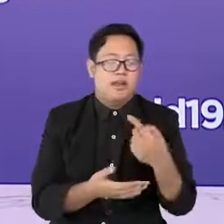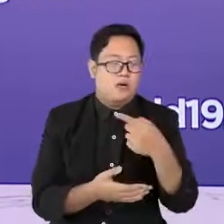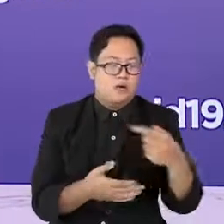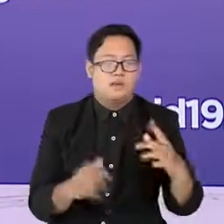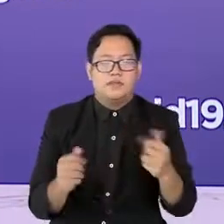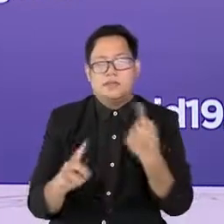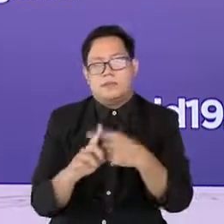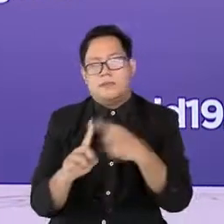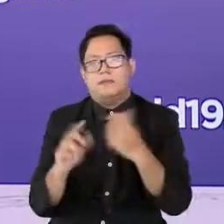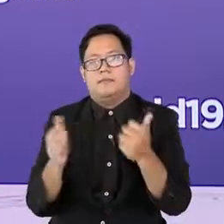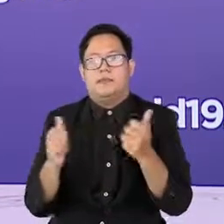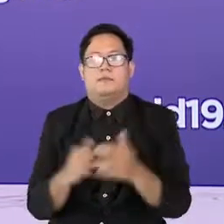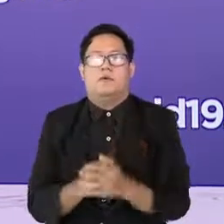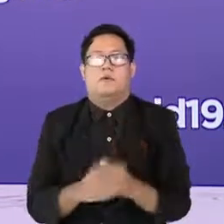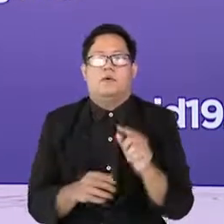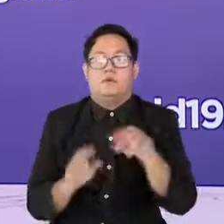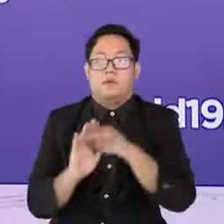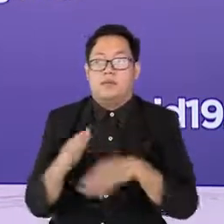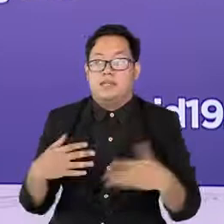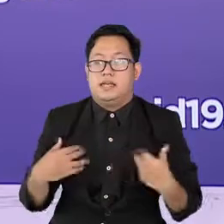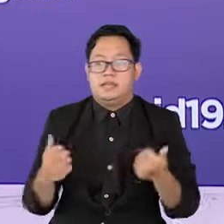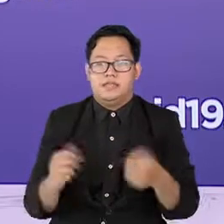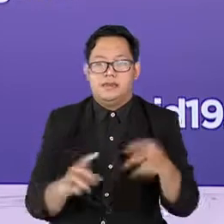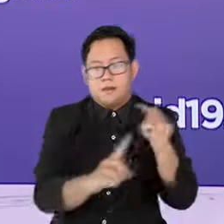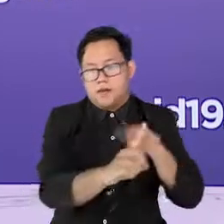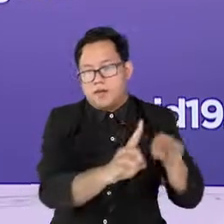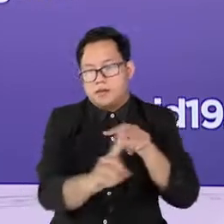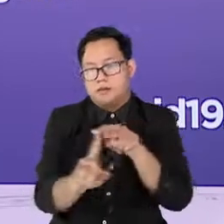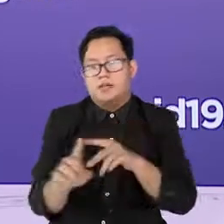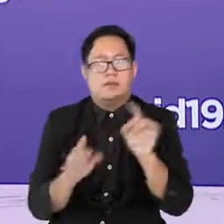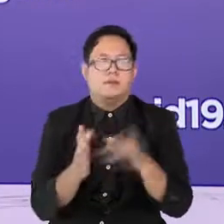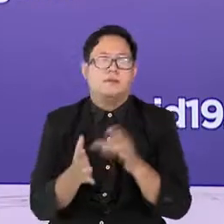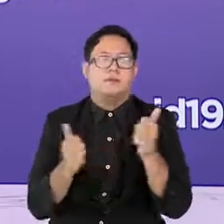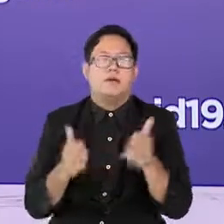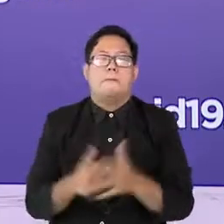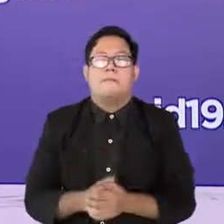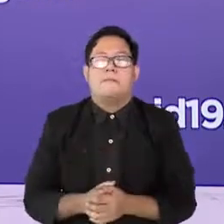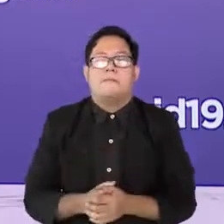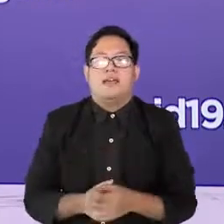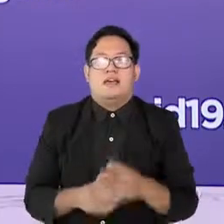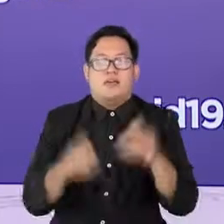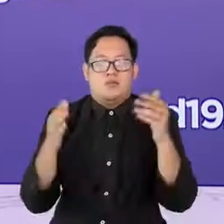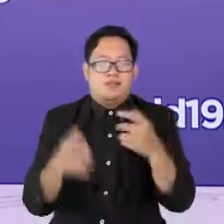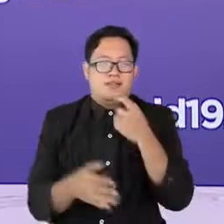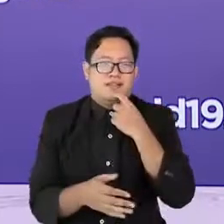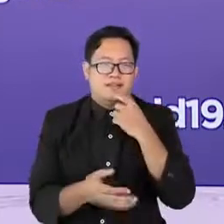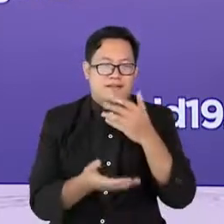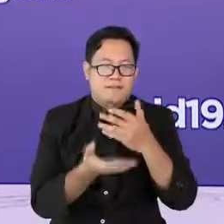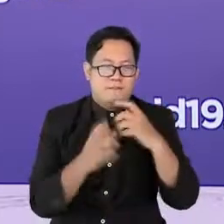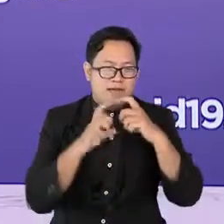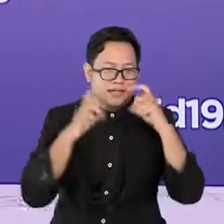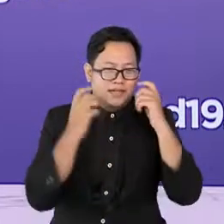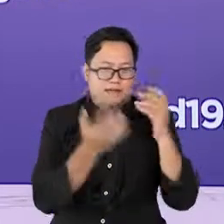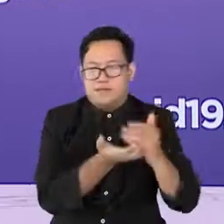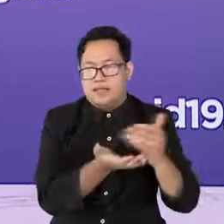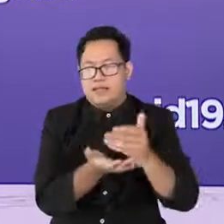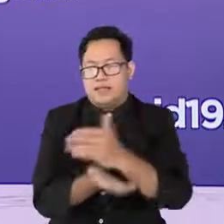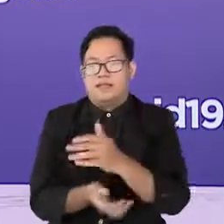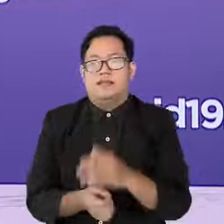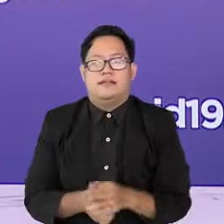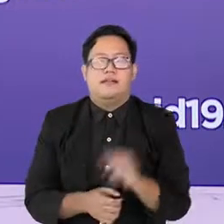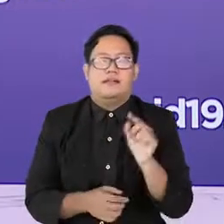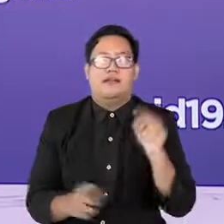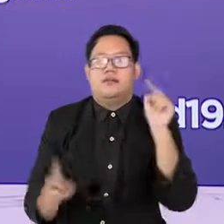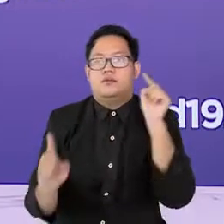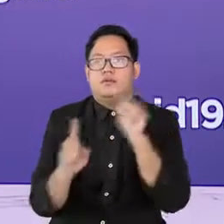sempurna dengan pengawasan yang lebih ketat khusus terkait pembagian masker demi meningkatkan persebaran